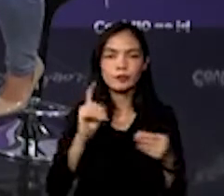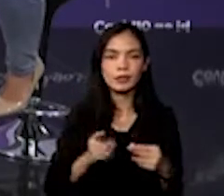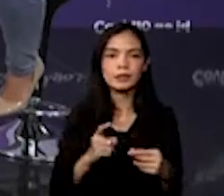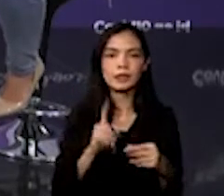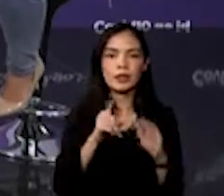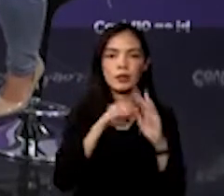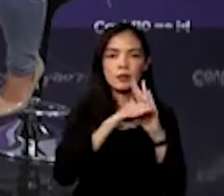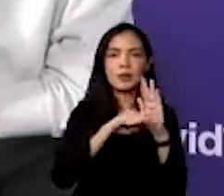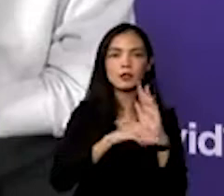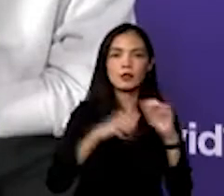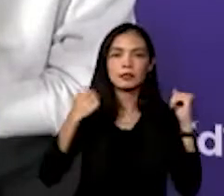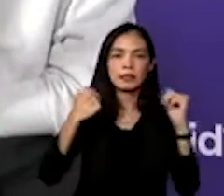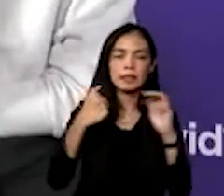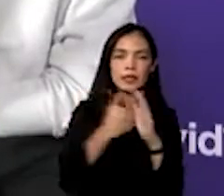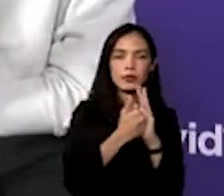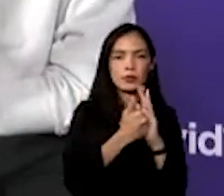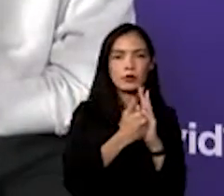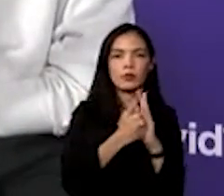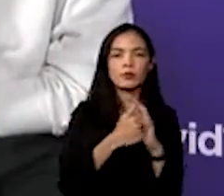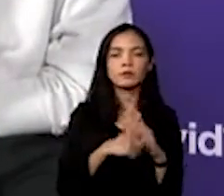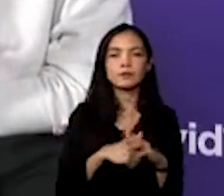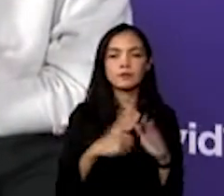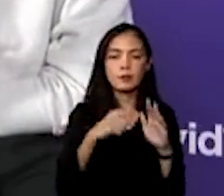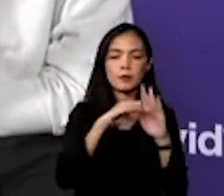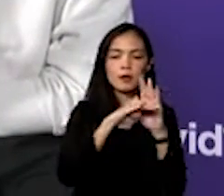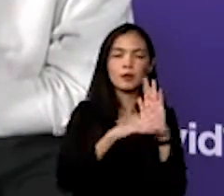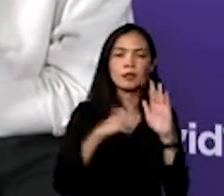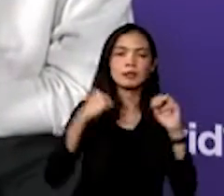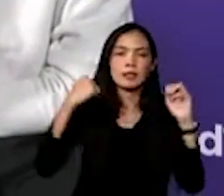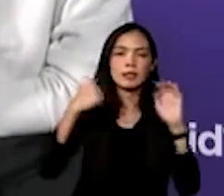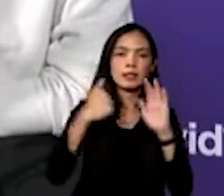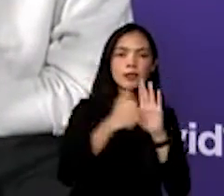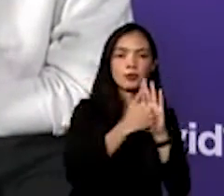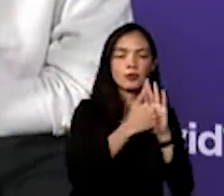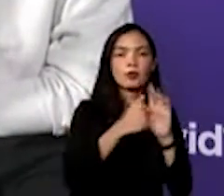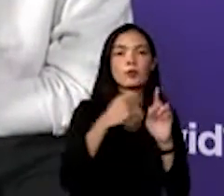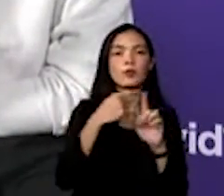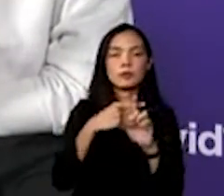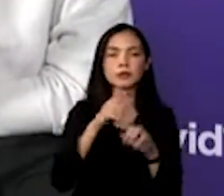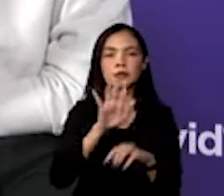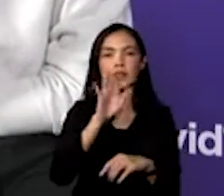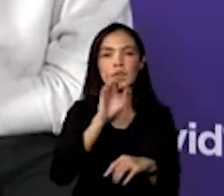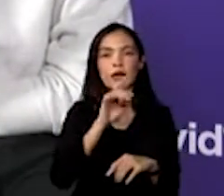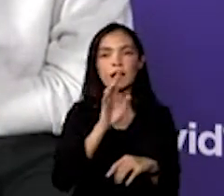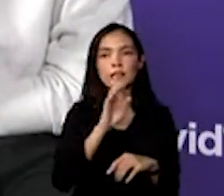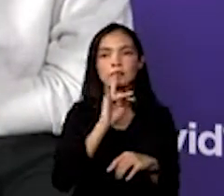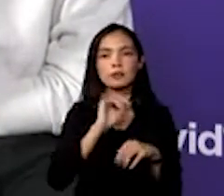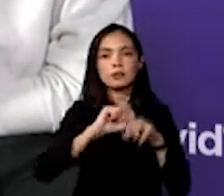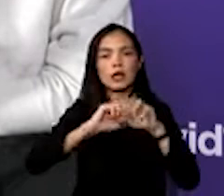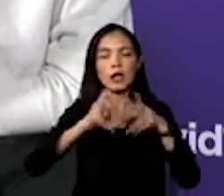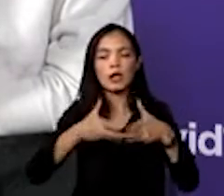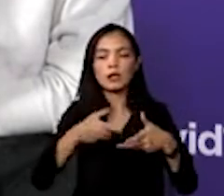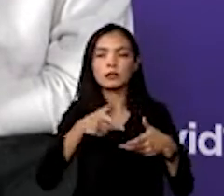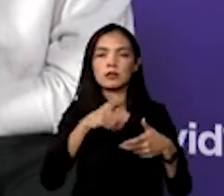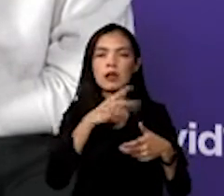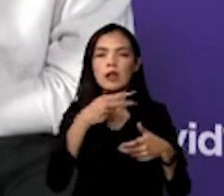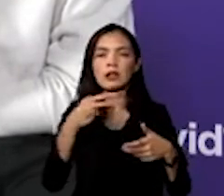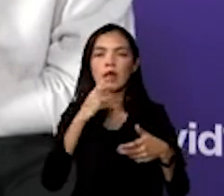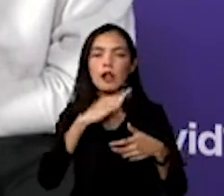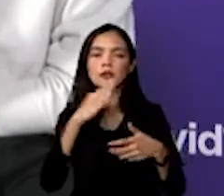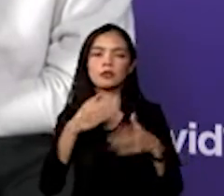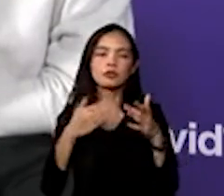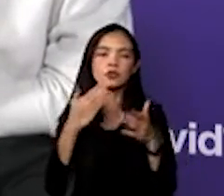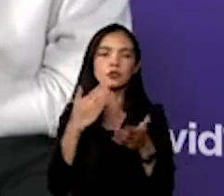protokol kesehatan dan pokoknya jangan jadikan pandemi ini alasan buat berhenti berkarya jadi